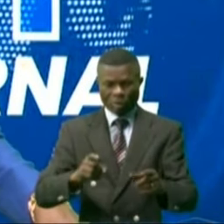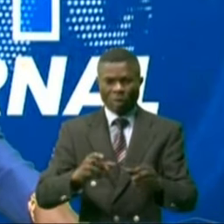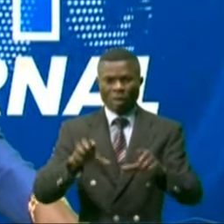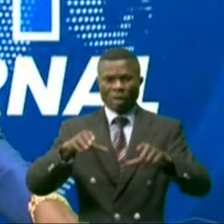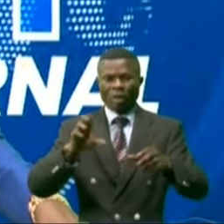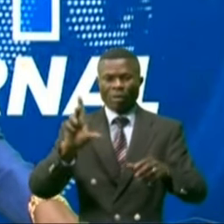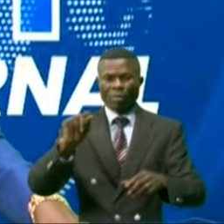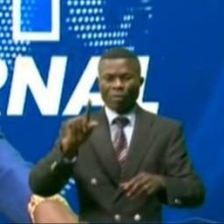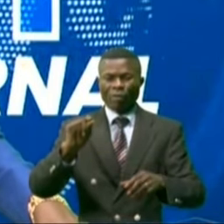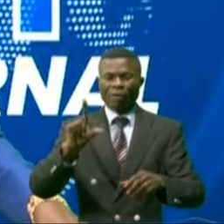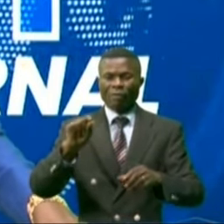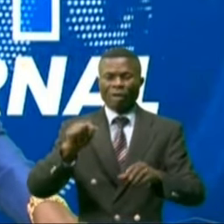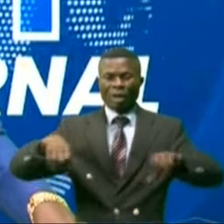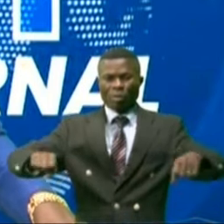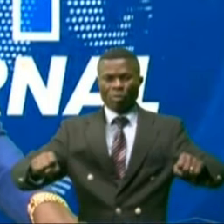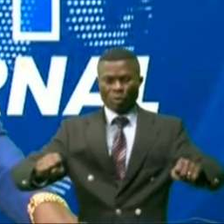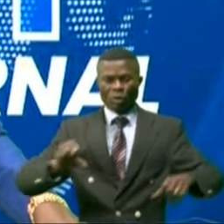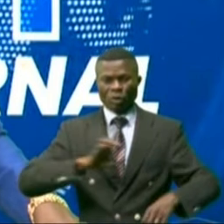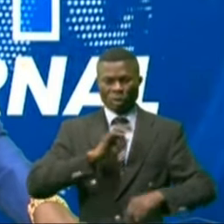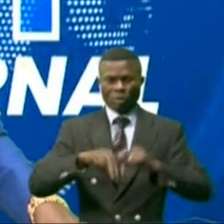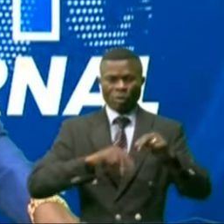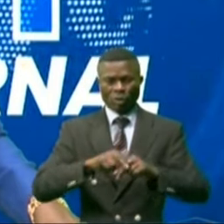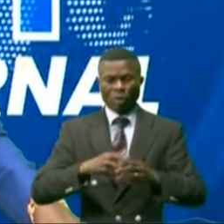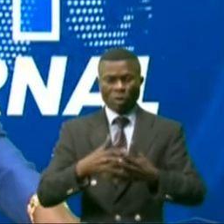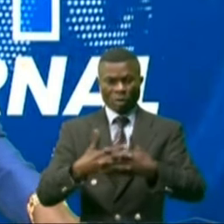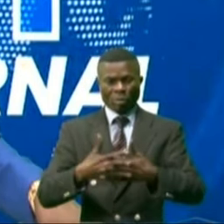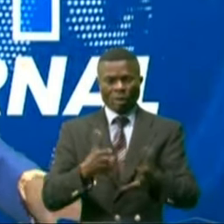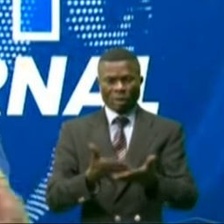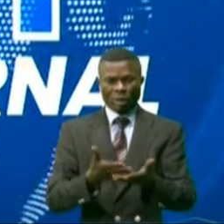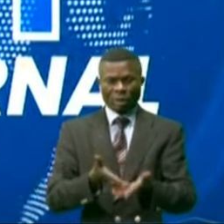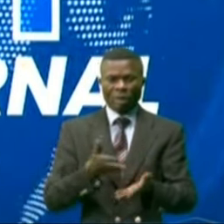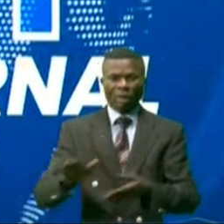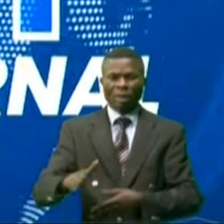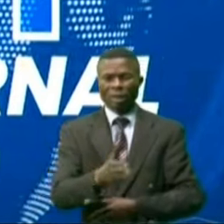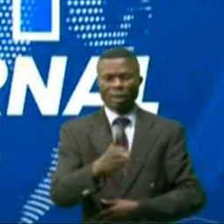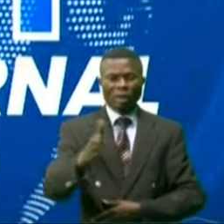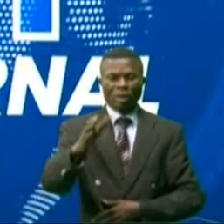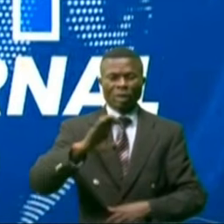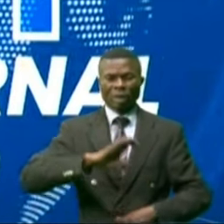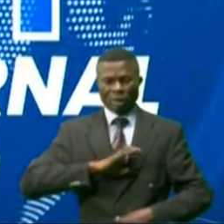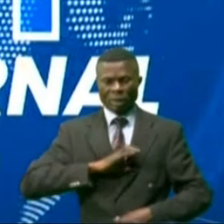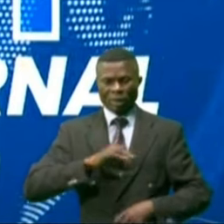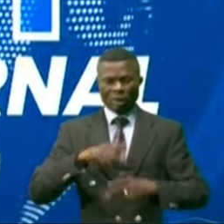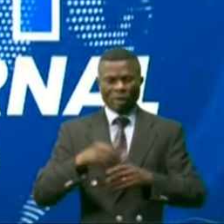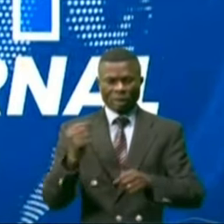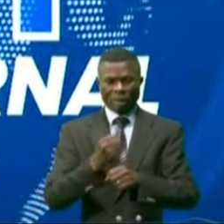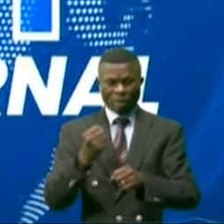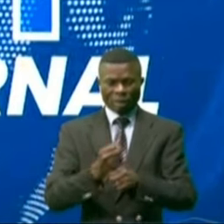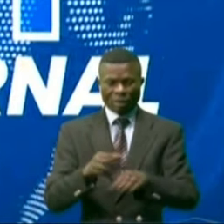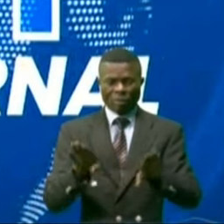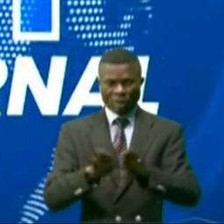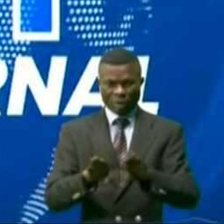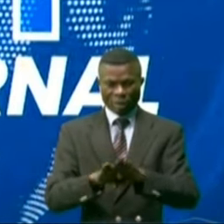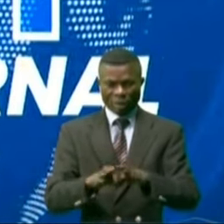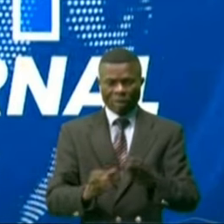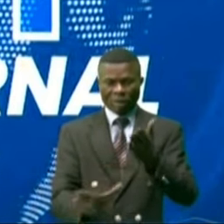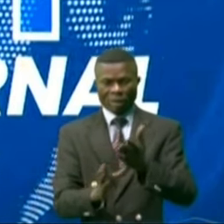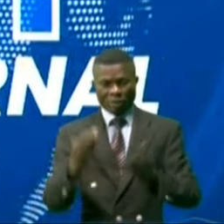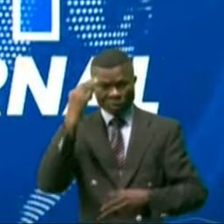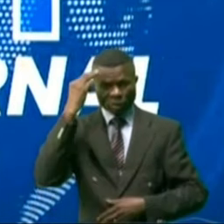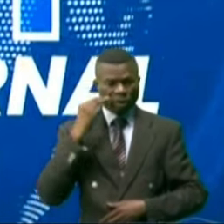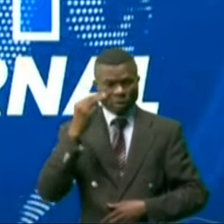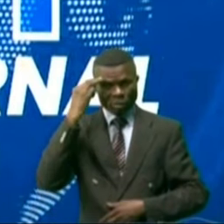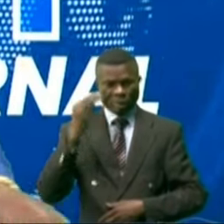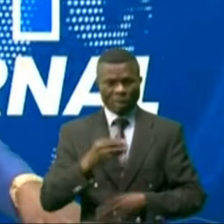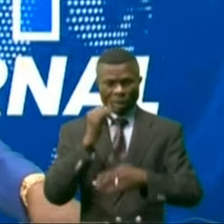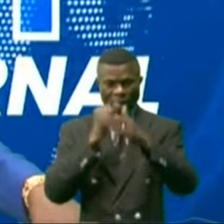motos à la police nationale. Ces engins vont permettre la mobilité des policiers lors des opérations sur le terrain. C'est le vice-premier ministre, ministre